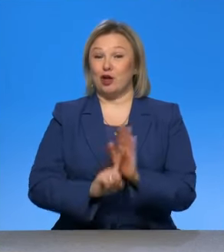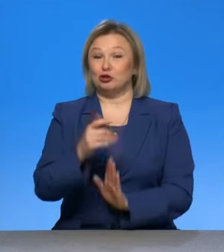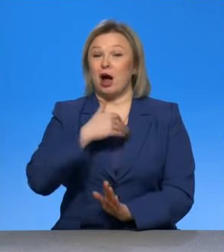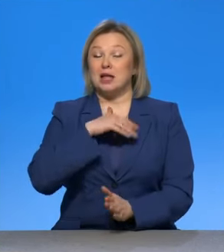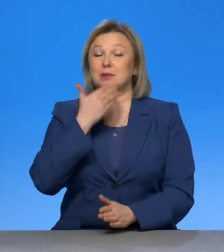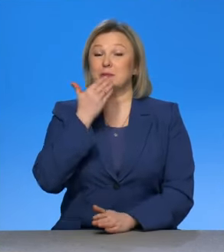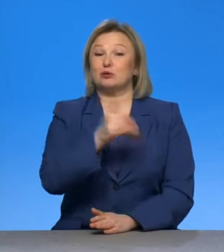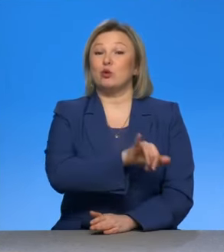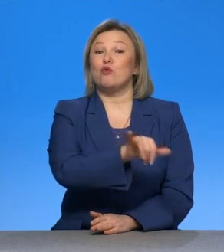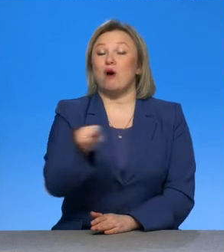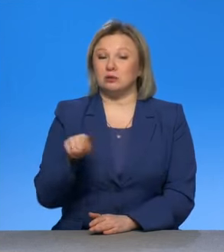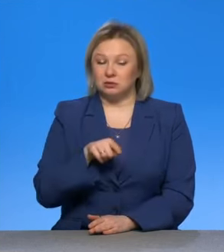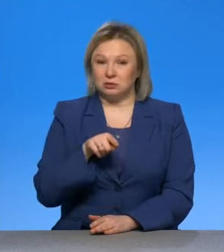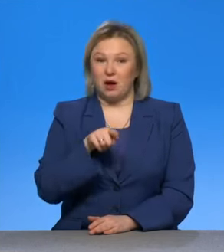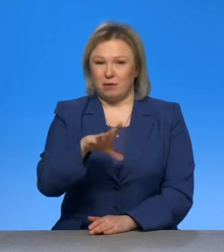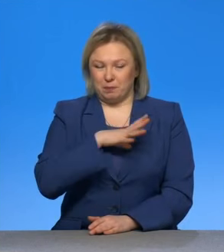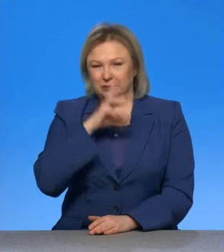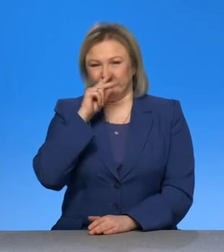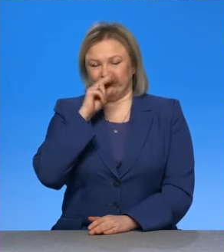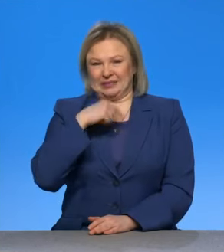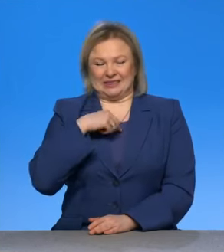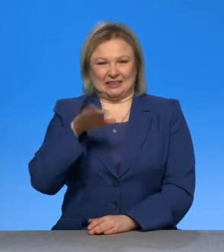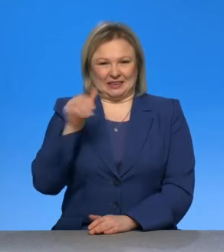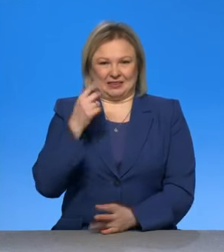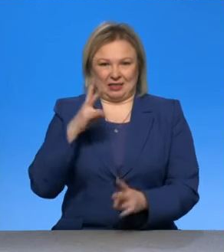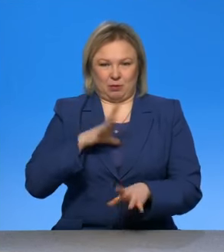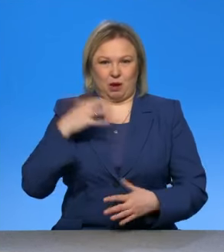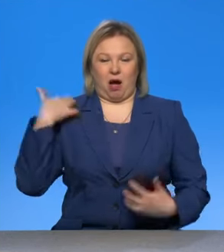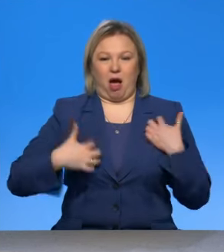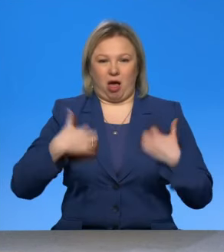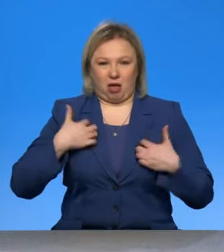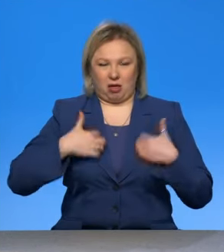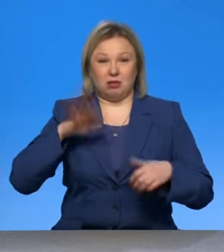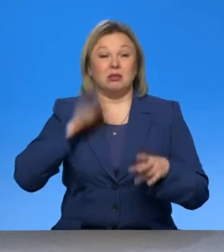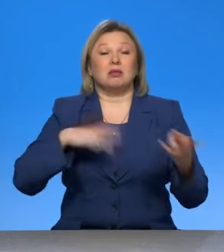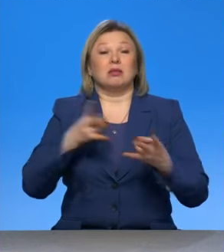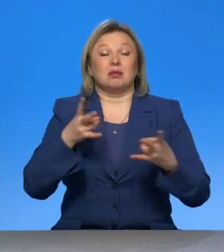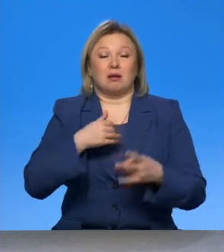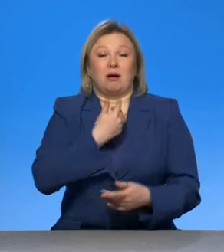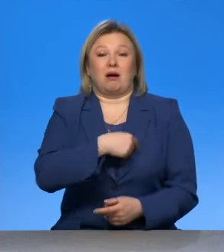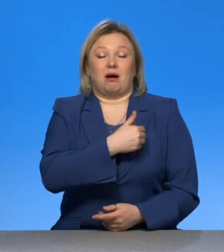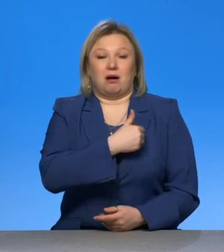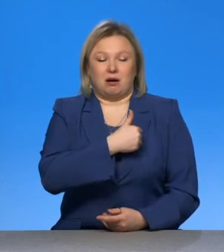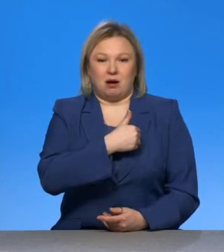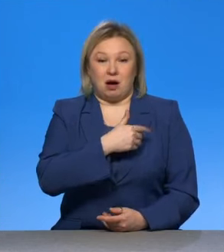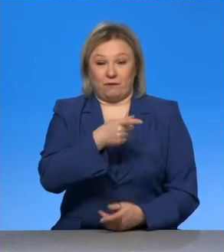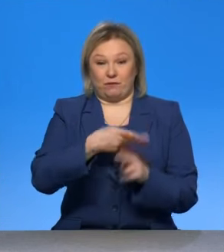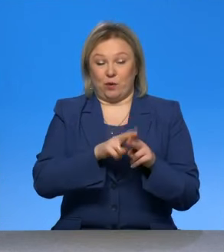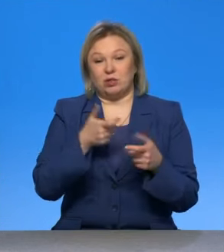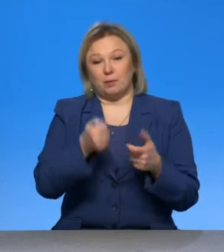вопрос. Жалели вы когда-либо о взятом кредите? Напишите нам на наш смс-портал «да» или «нет». В конце обсуждения этой